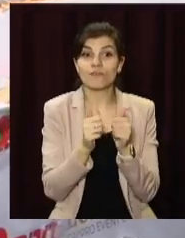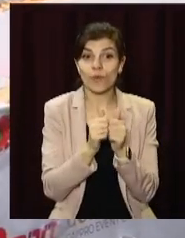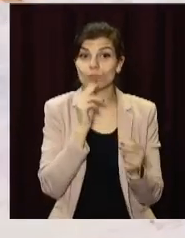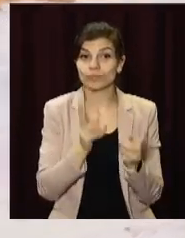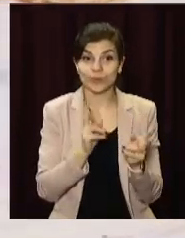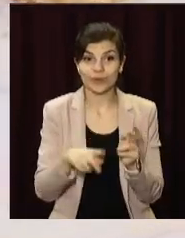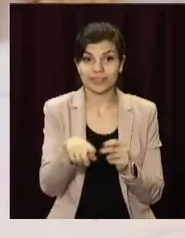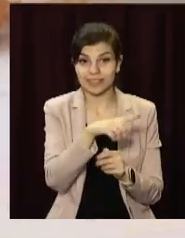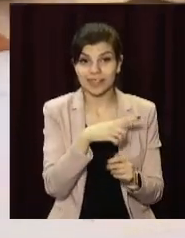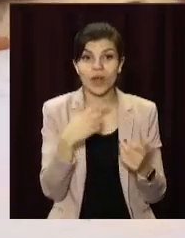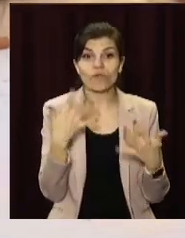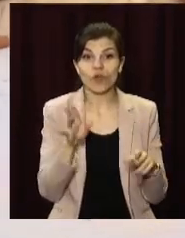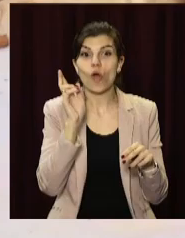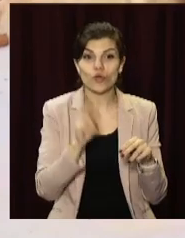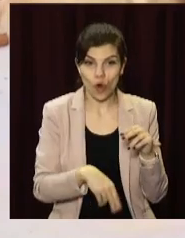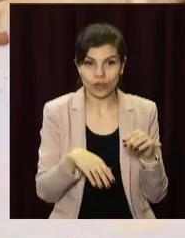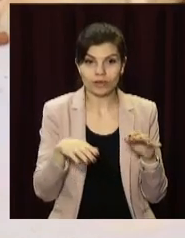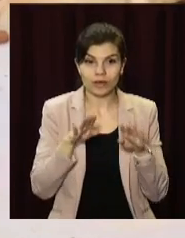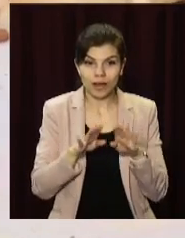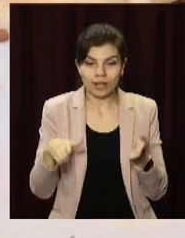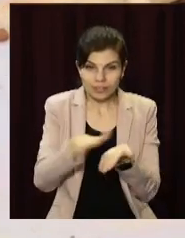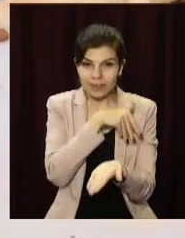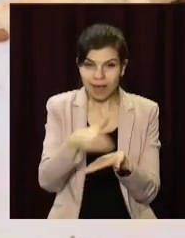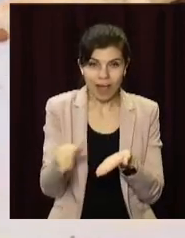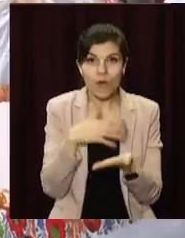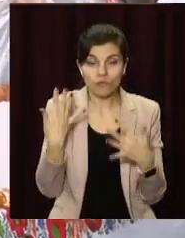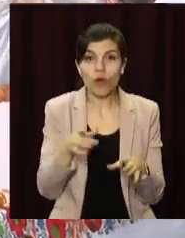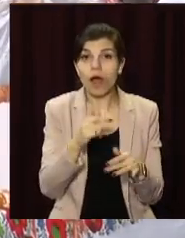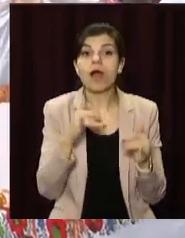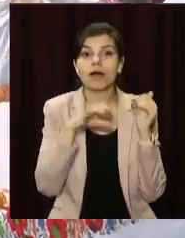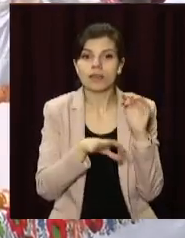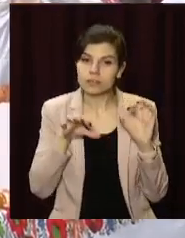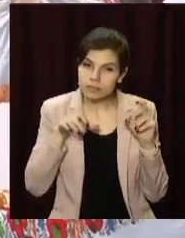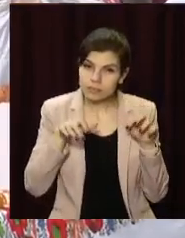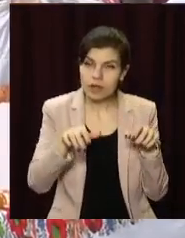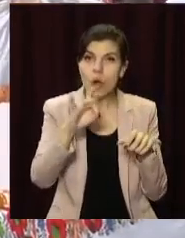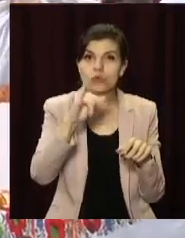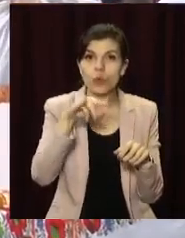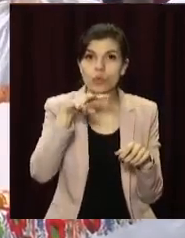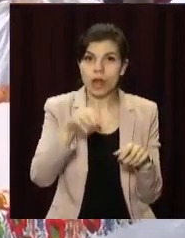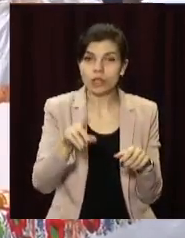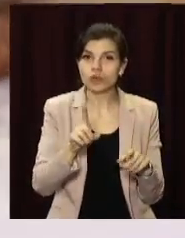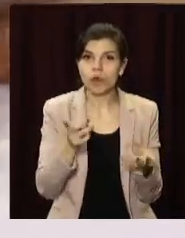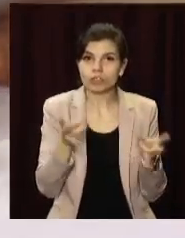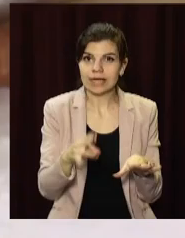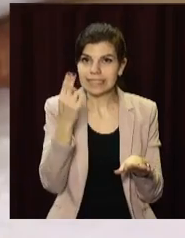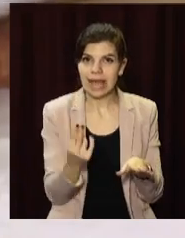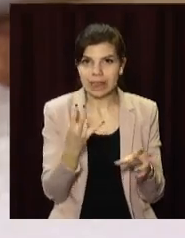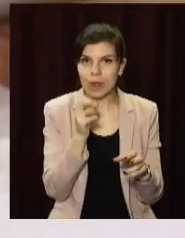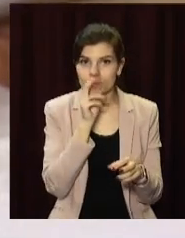вже завершила викладання начинки. Тепер найскладніше – звернути рулет так, щоб він залишився цілим.